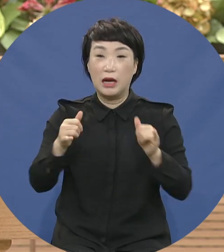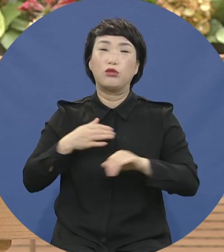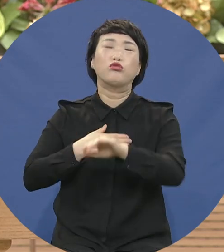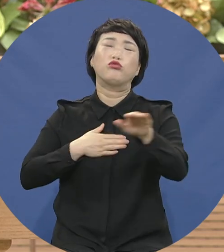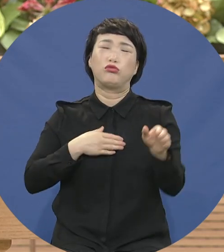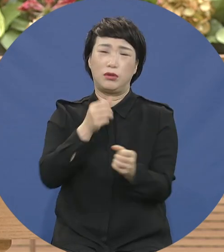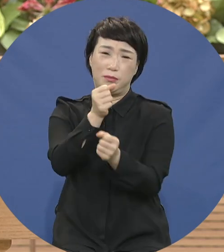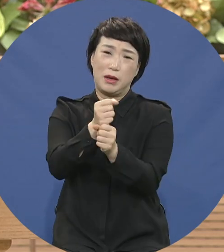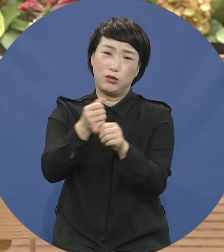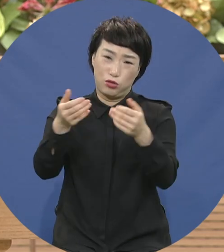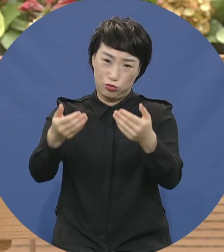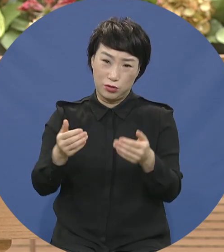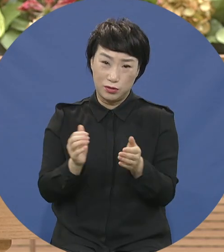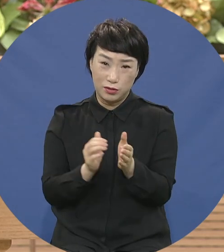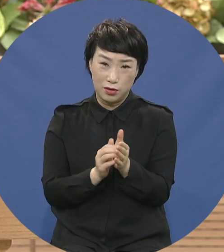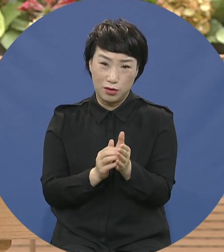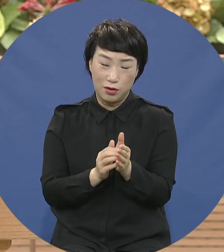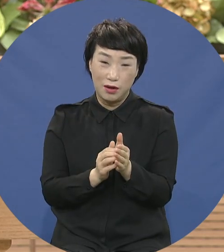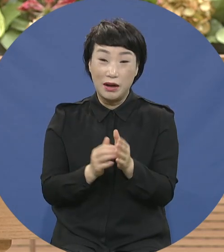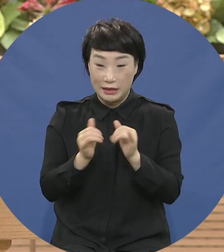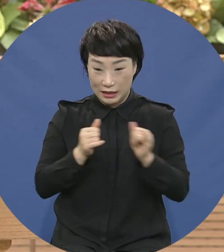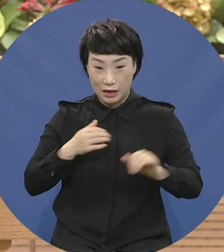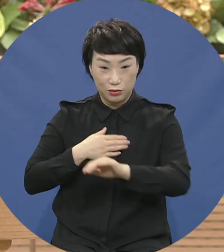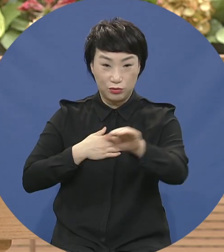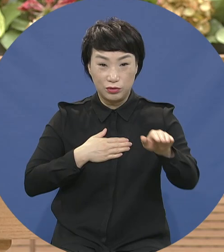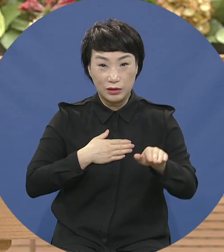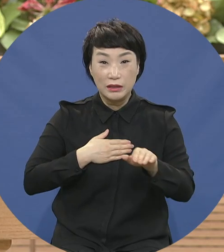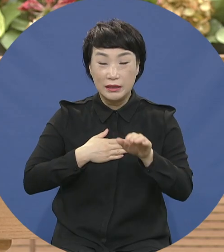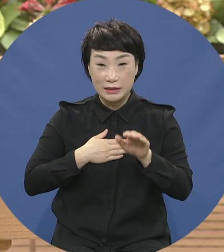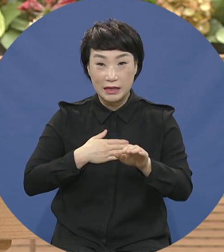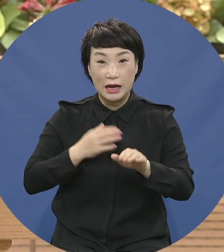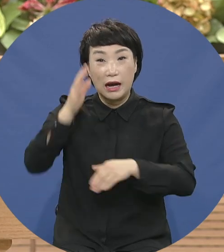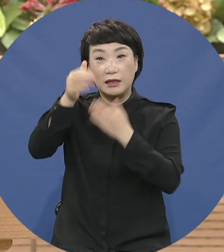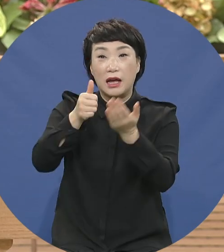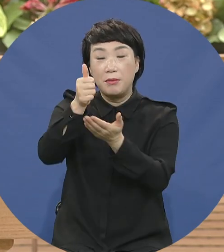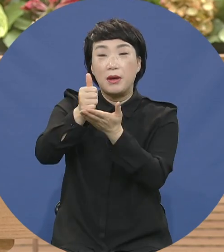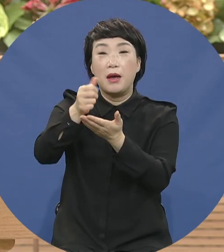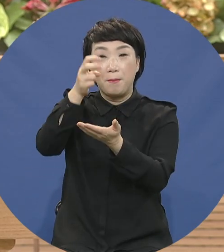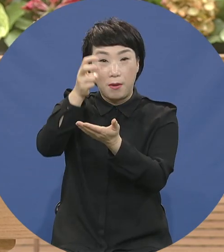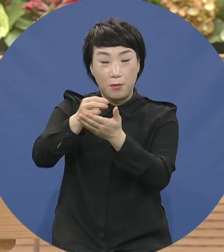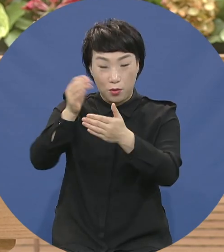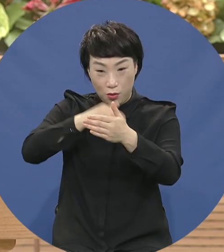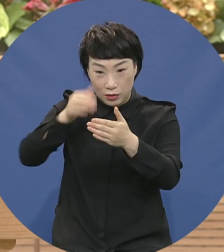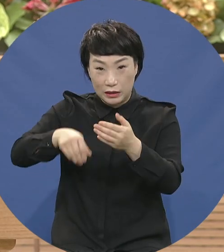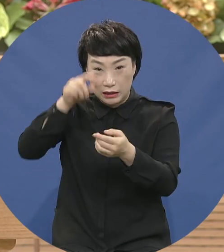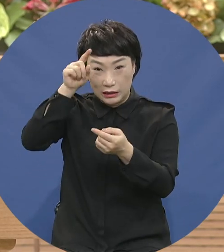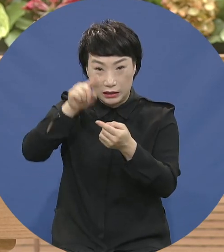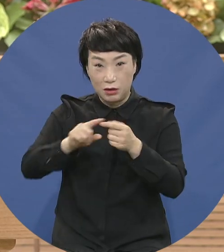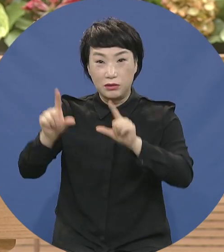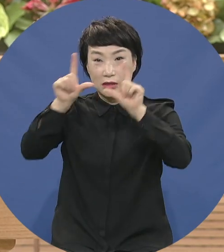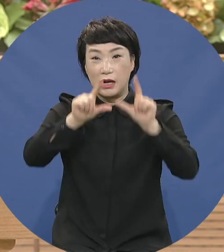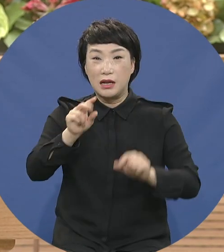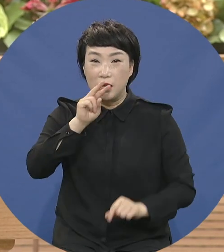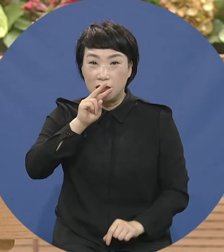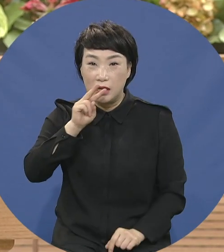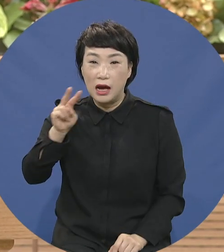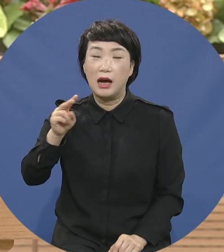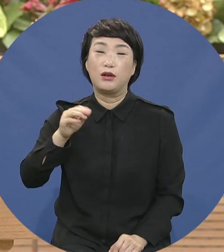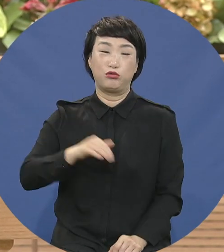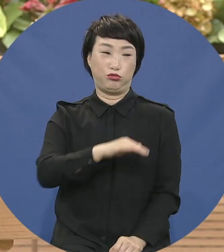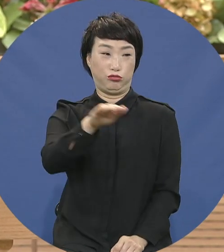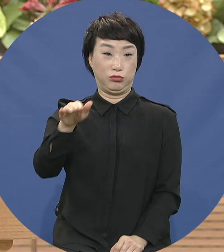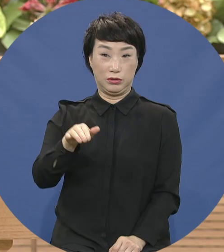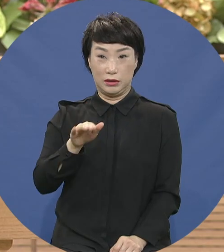인간을 지으셨기에 우리 인간은 하나님의 공의의 법대로 살아야만이